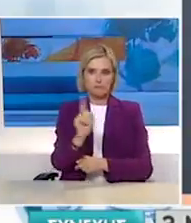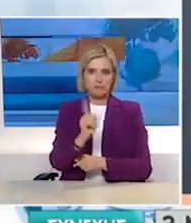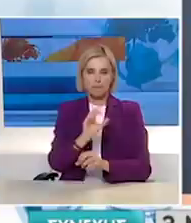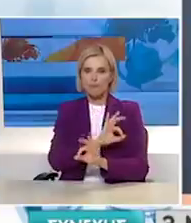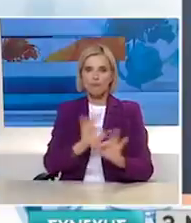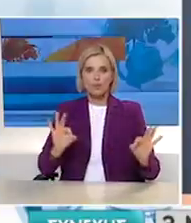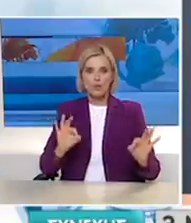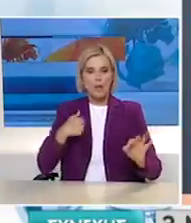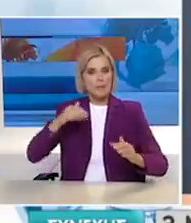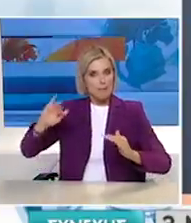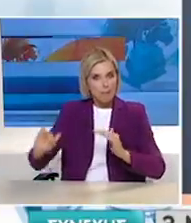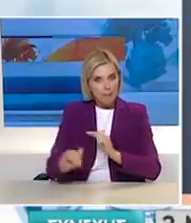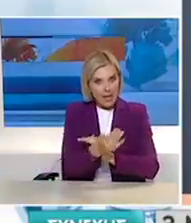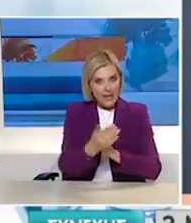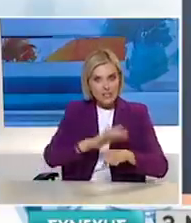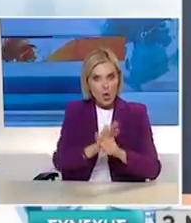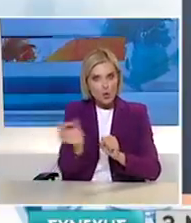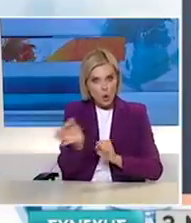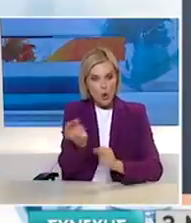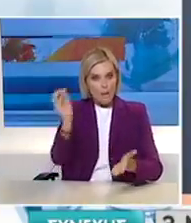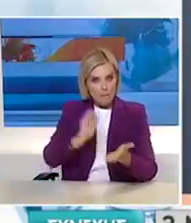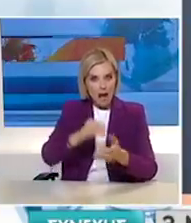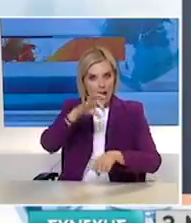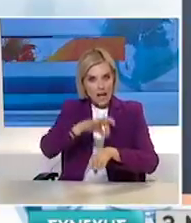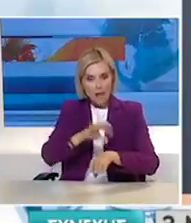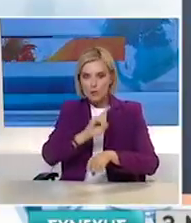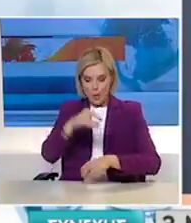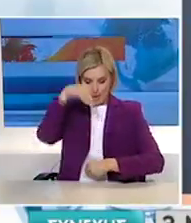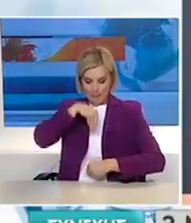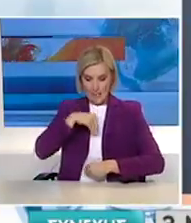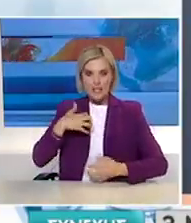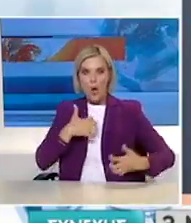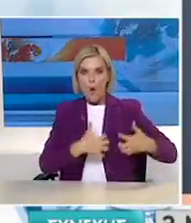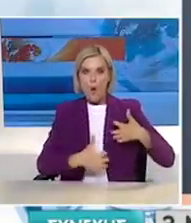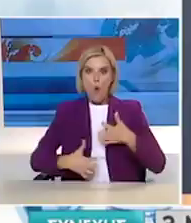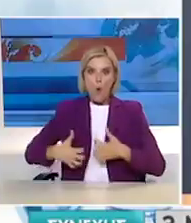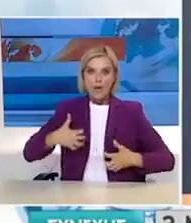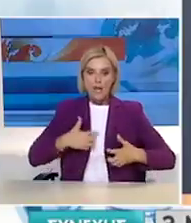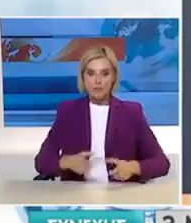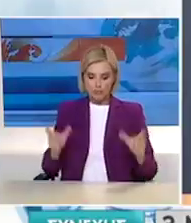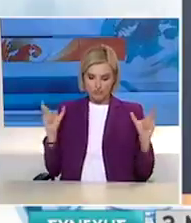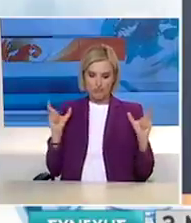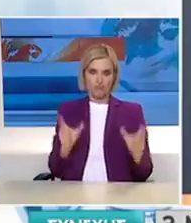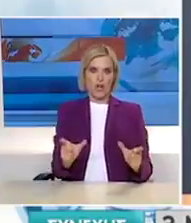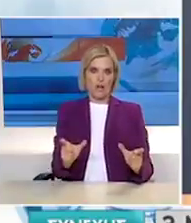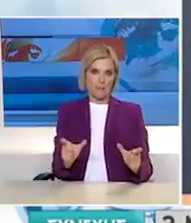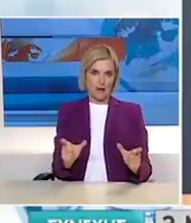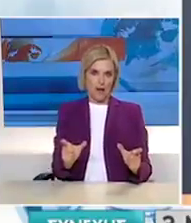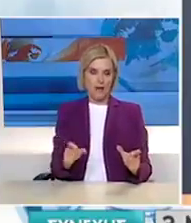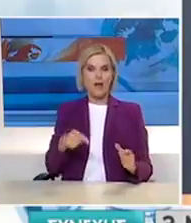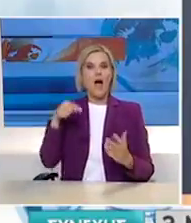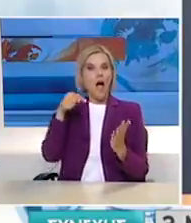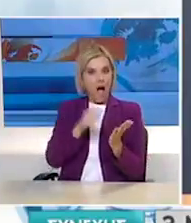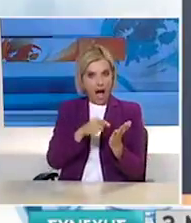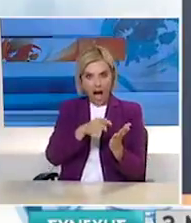Δηλαδή, αφού τον περάσαμε στον ιό, δεν αρρωσταίνουμε ξανά, η άμυνα του οργανισμού μας τον καταπολεμά. Όπως καταλαβαίνετε, η μελέτη αυτή μπορεί να